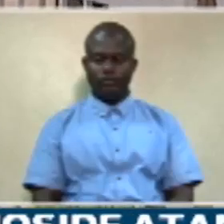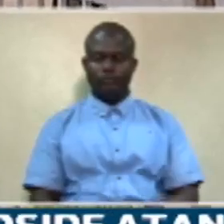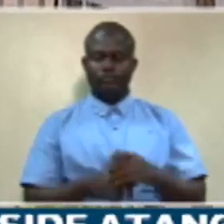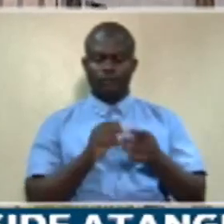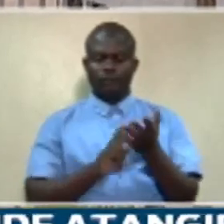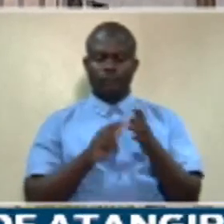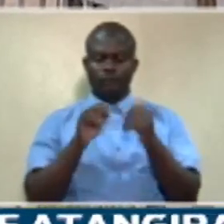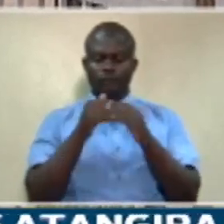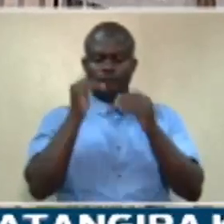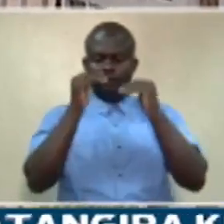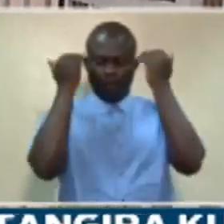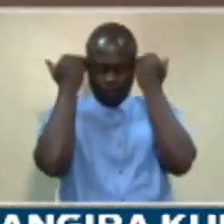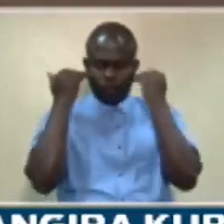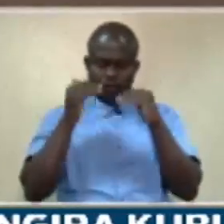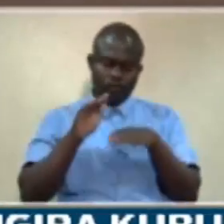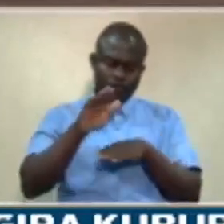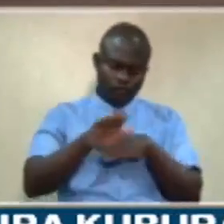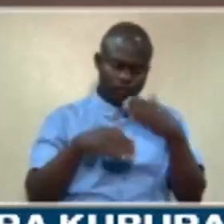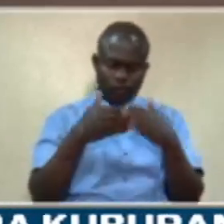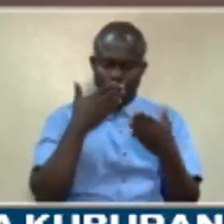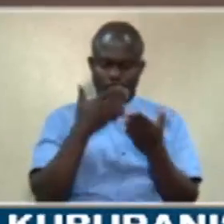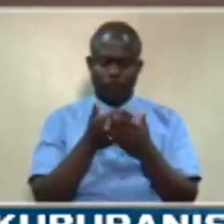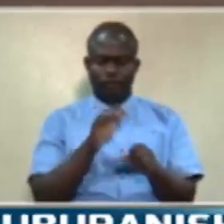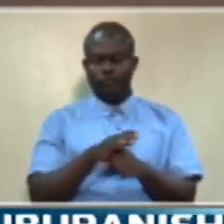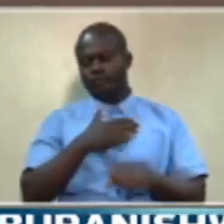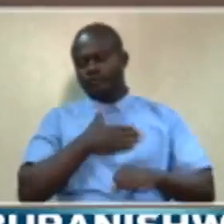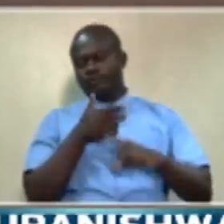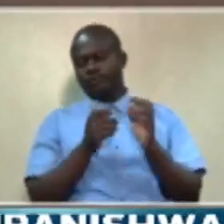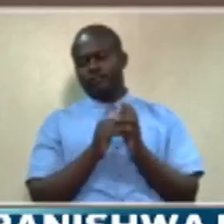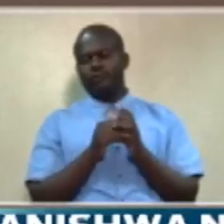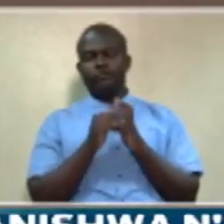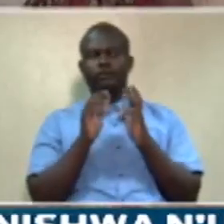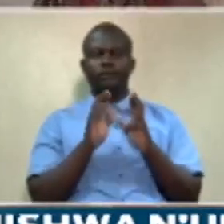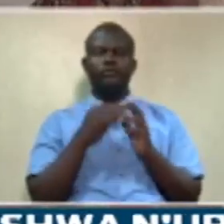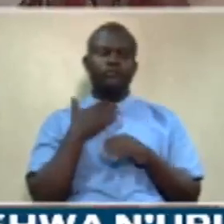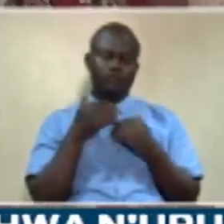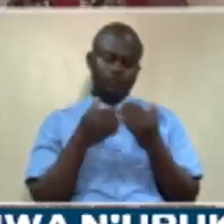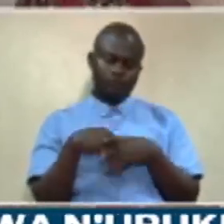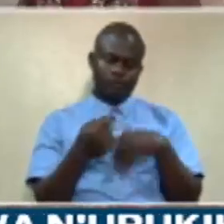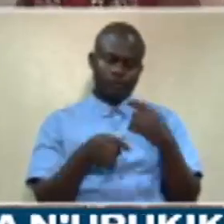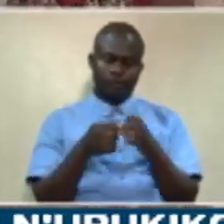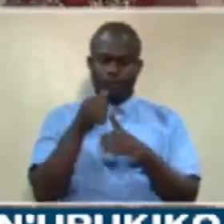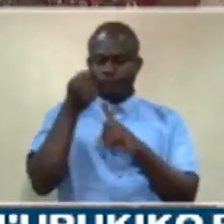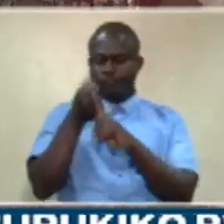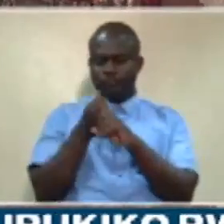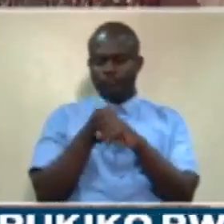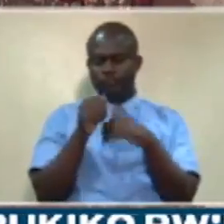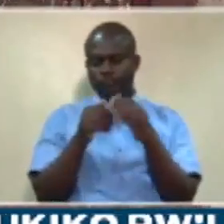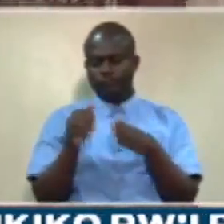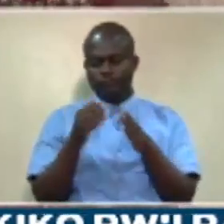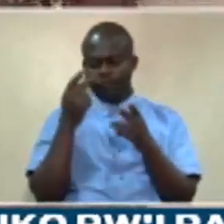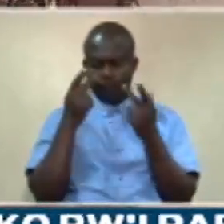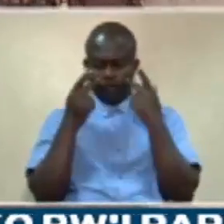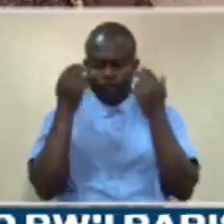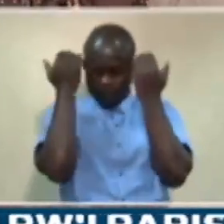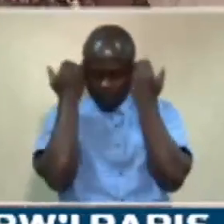bagemeza ko urwego rw'ubutabera rumaze gutera intambwe ishimishije ndetse bakifuza ko Minisitiri mushya w'ubutabera yakomeza guharanira ko inzira yo kubona